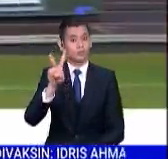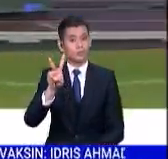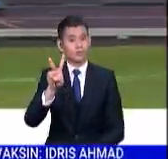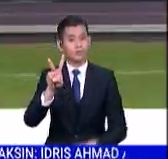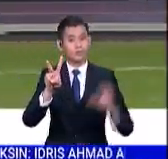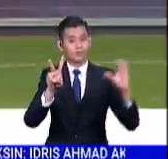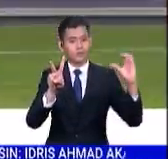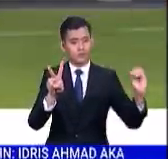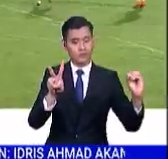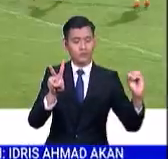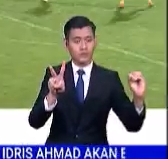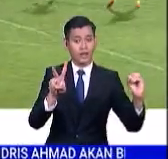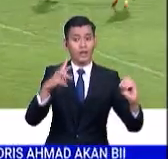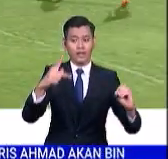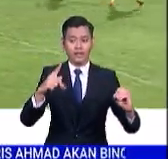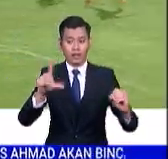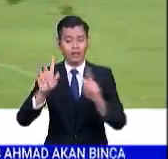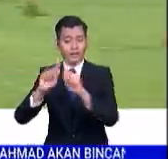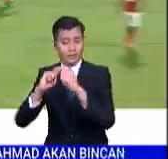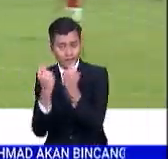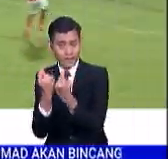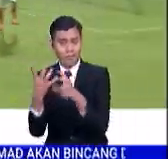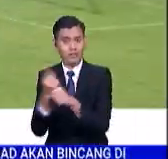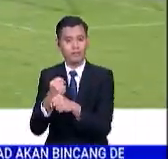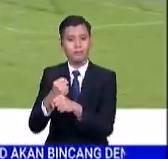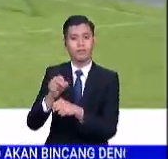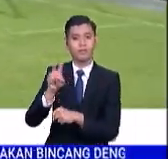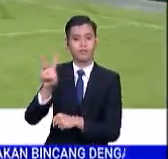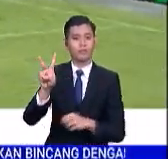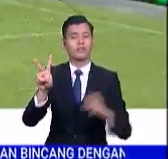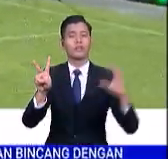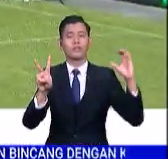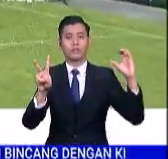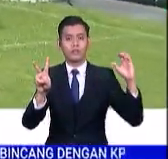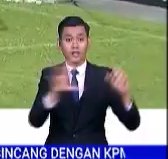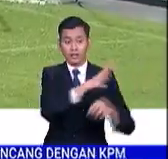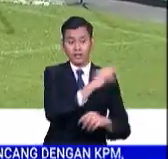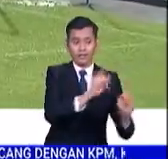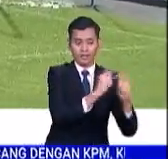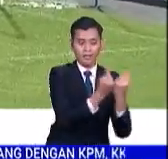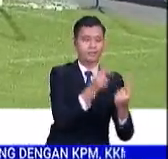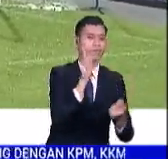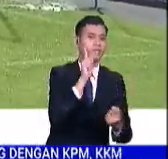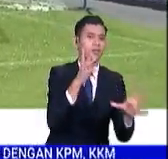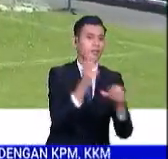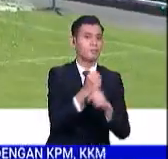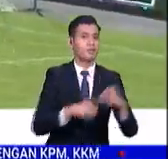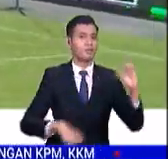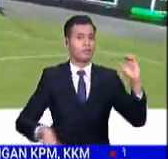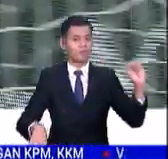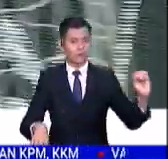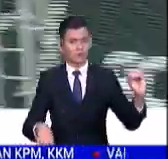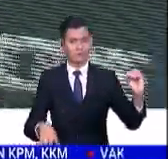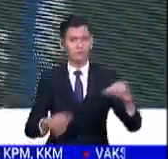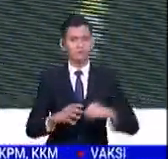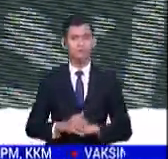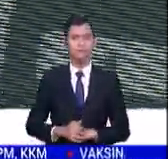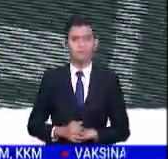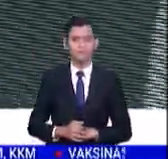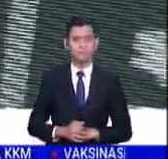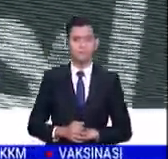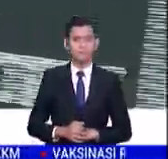import Romel Morales pada minit ke-6 dan gol bekas penyerang kebangsaan Muhammad Safi Sali pada minit